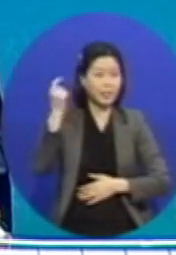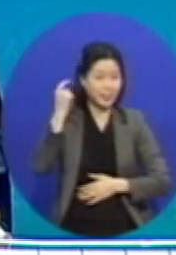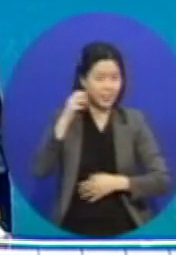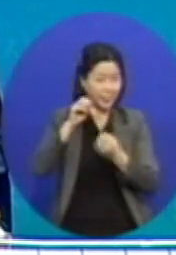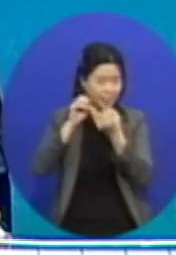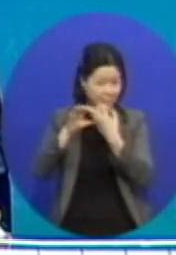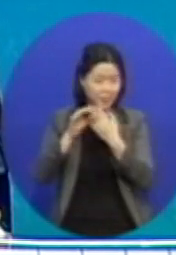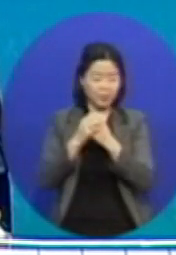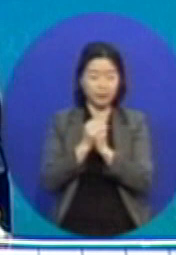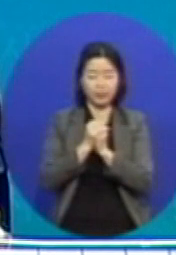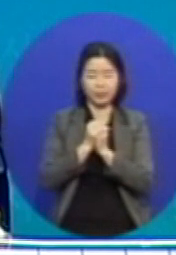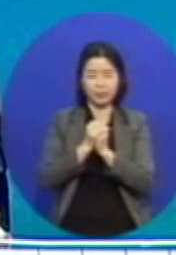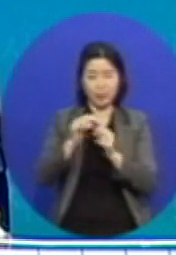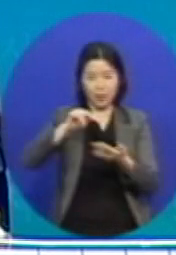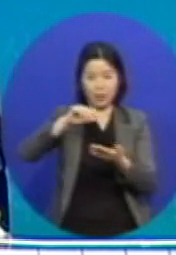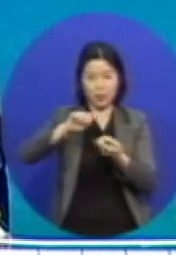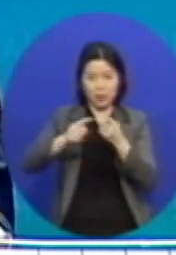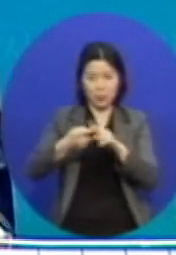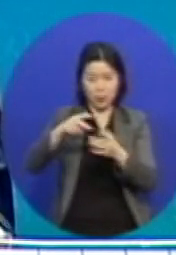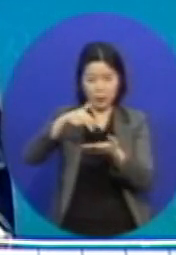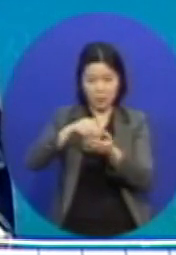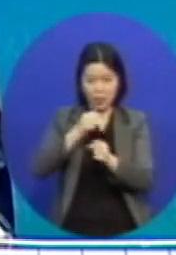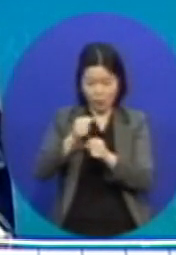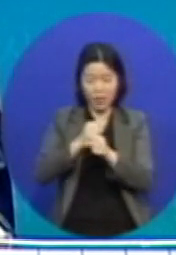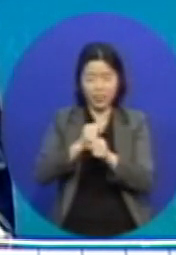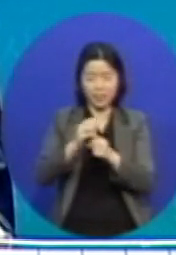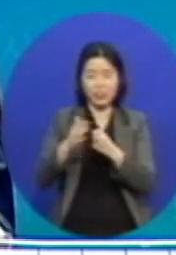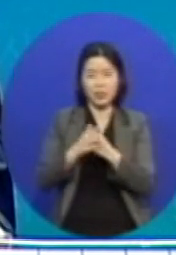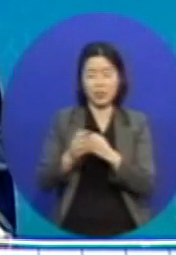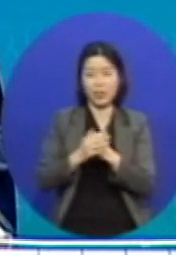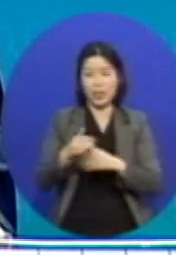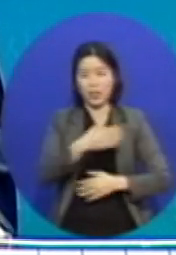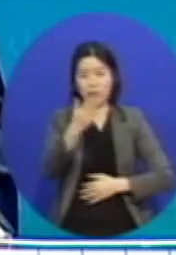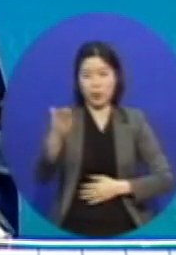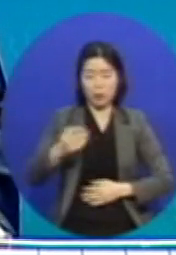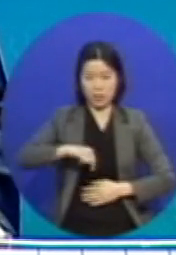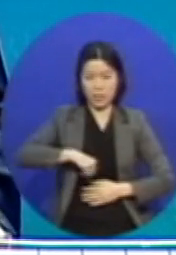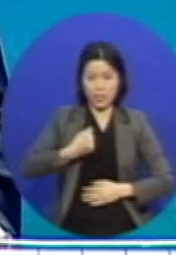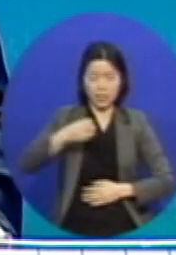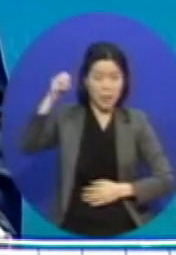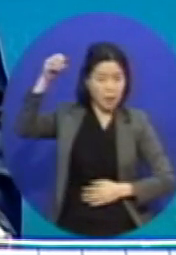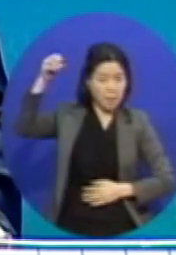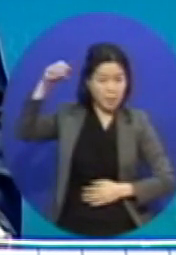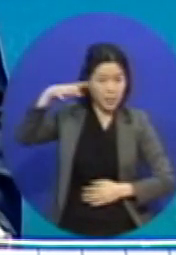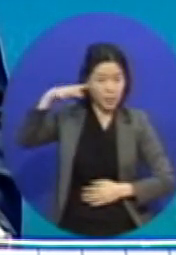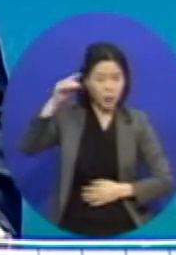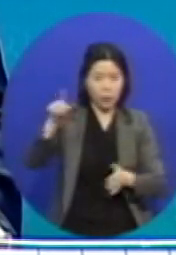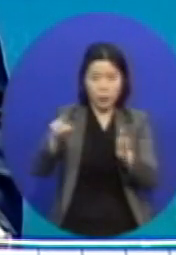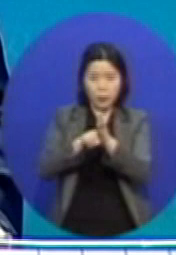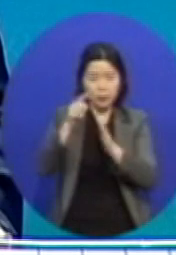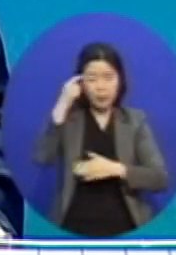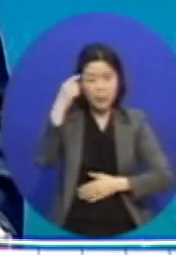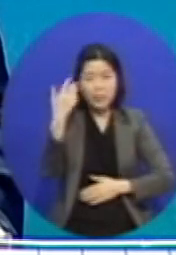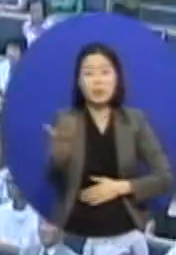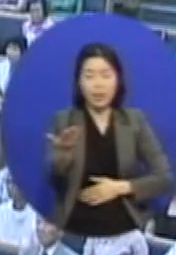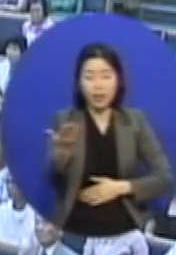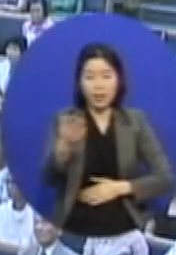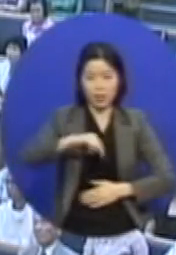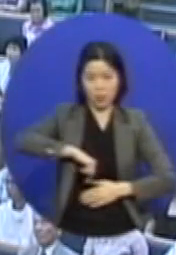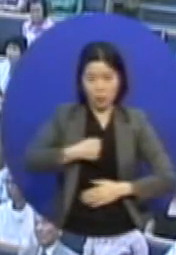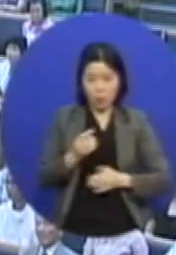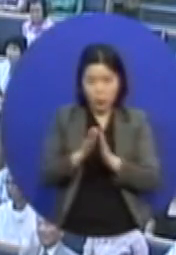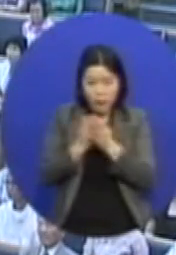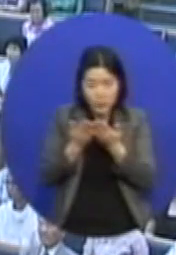올라갈 수도 있으니까 자 여러분은 여러분 자신이 빛이라고 믿습니까 여러분이 비친 것